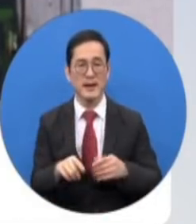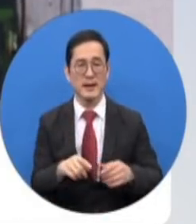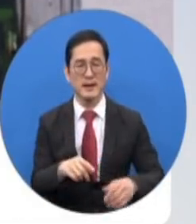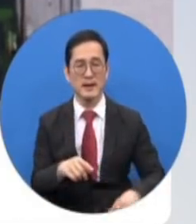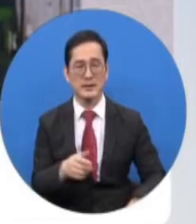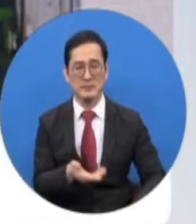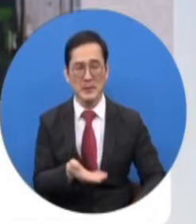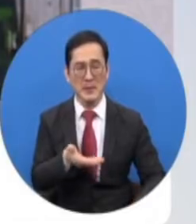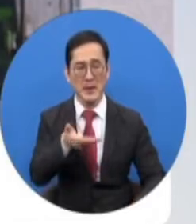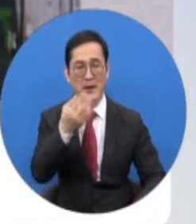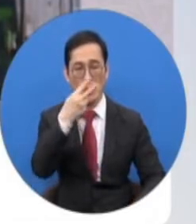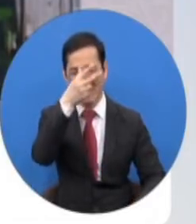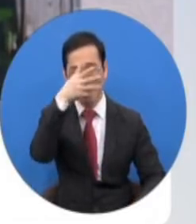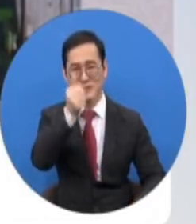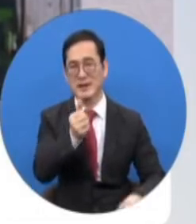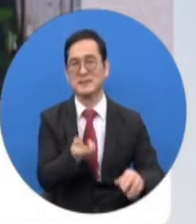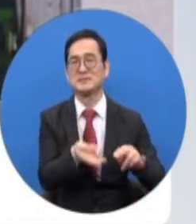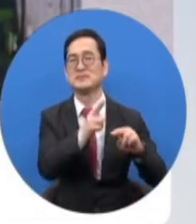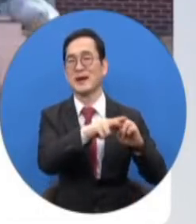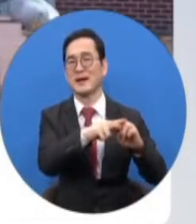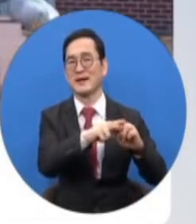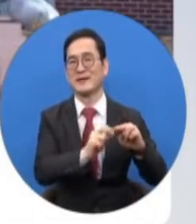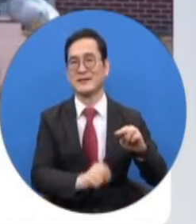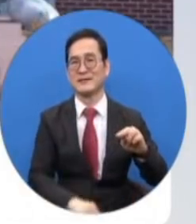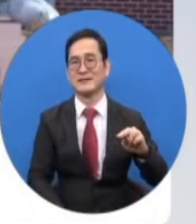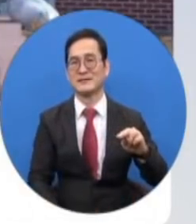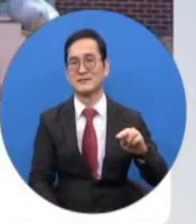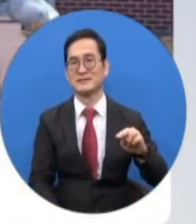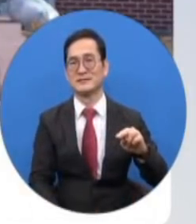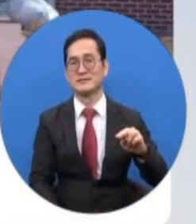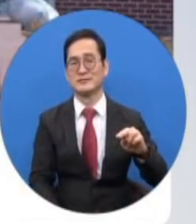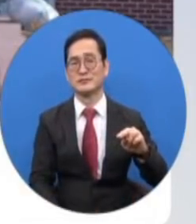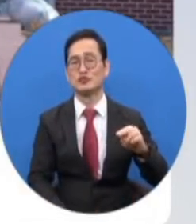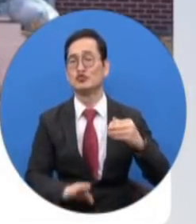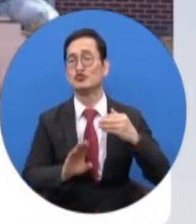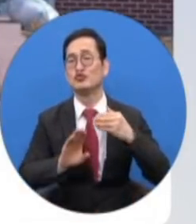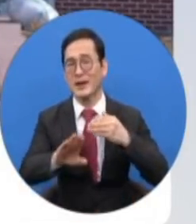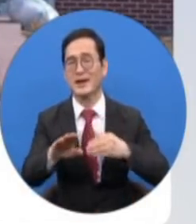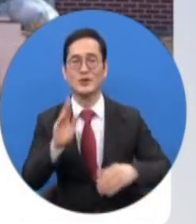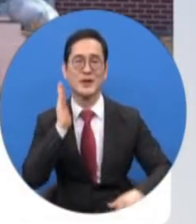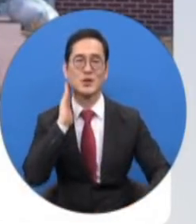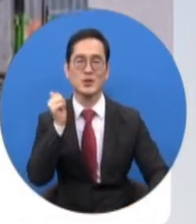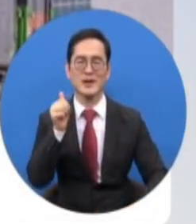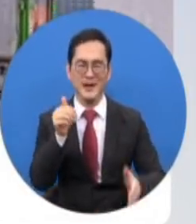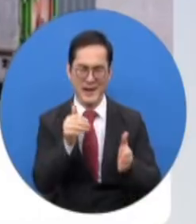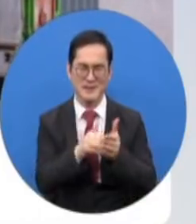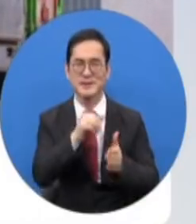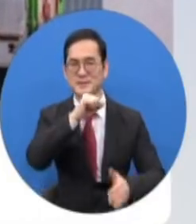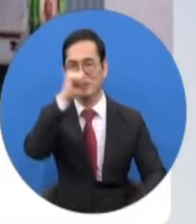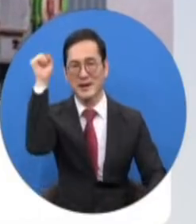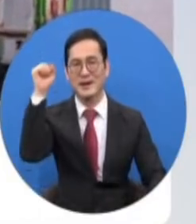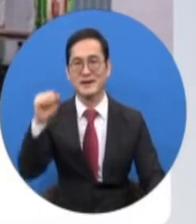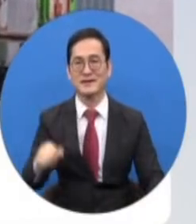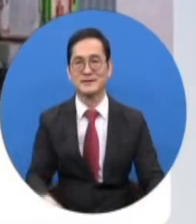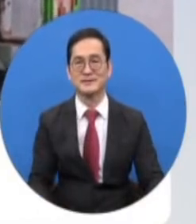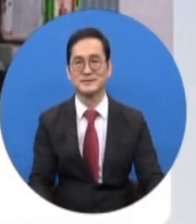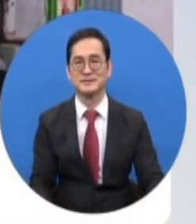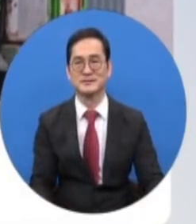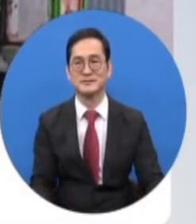그렇죠. 그 동력이 원인이 돼 결국 당선인 신분에 이르게 됐다고 평가할 수 있습니다. 그